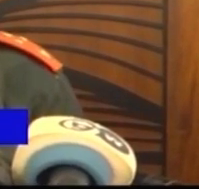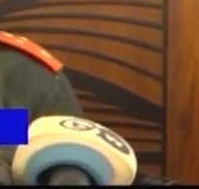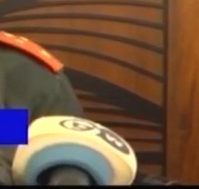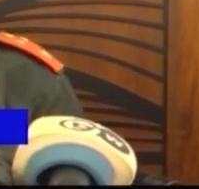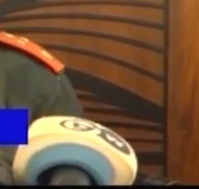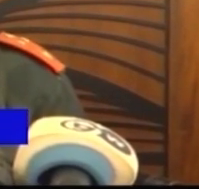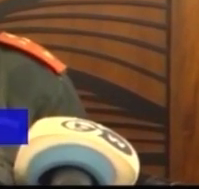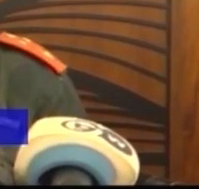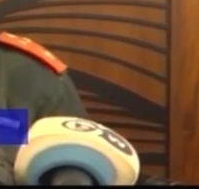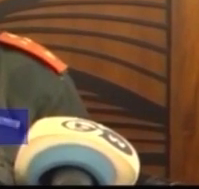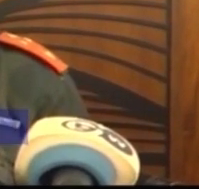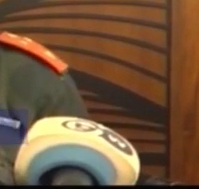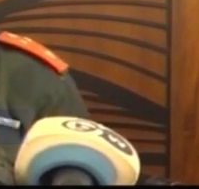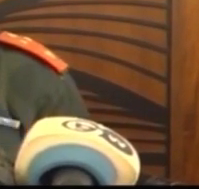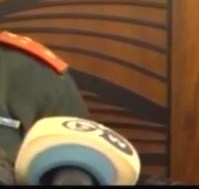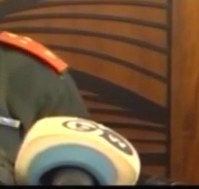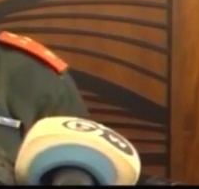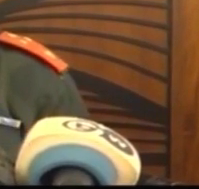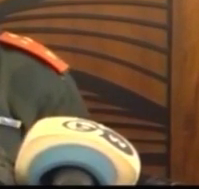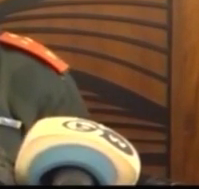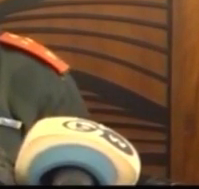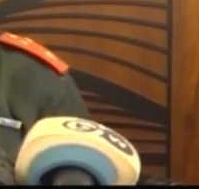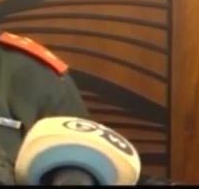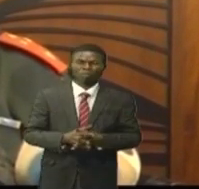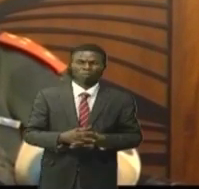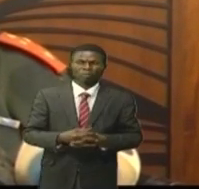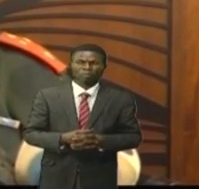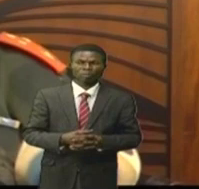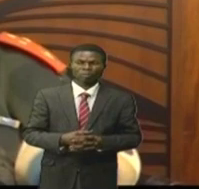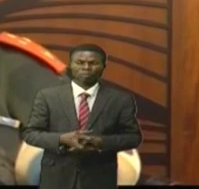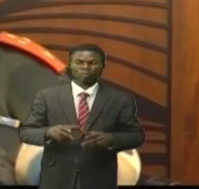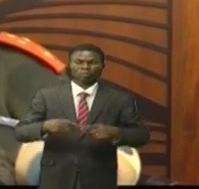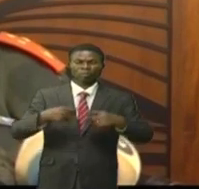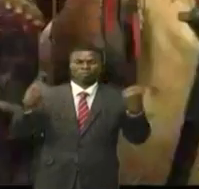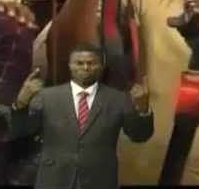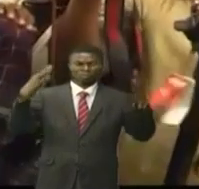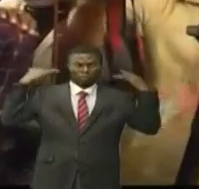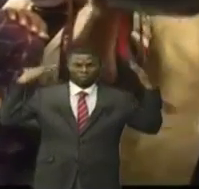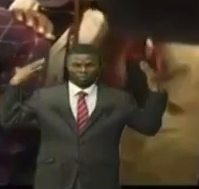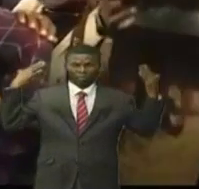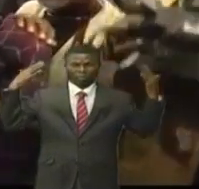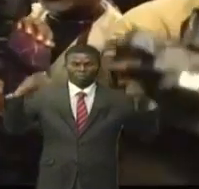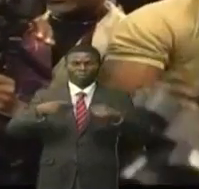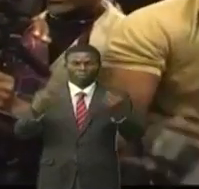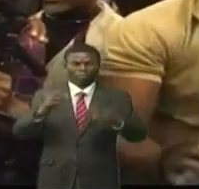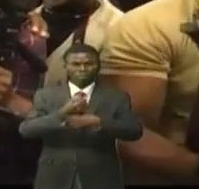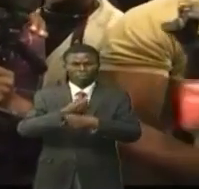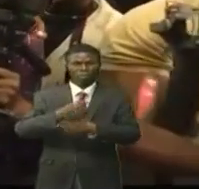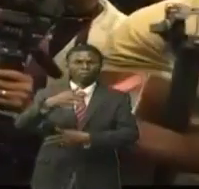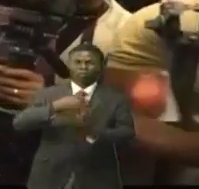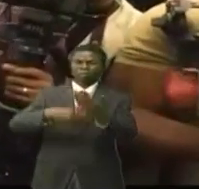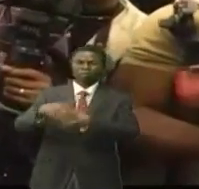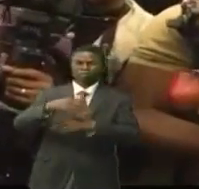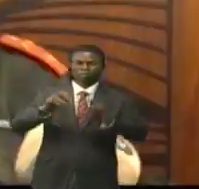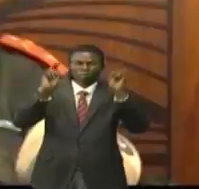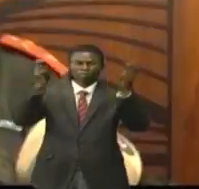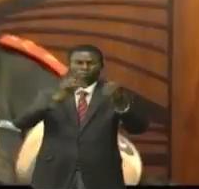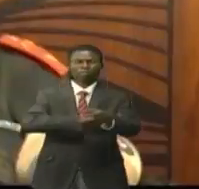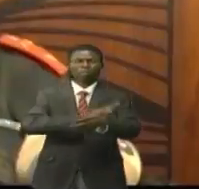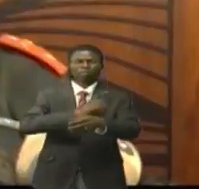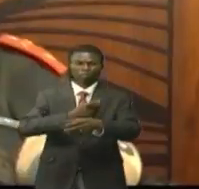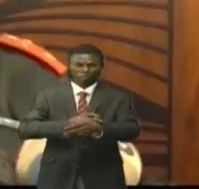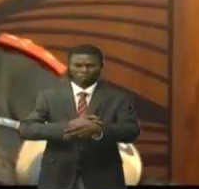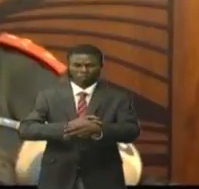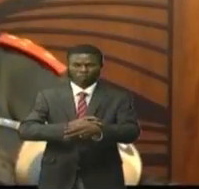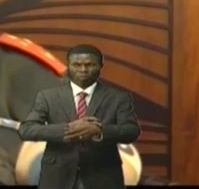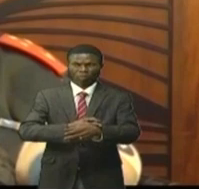lesquels les rumeurs sont véhiculés par l'ennemi afin de créer une panique générale